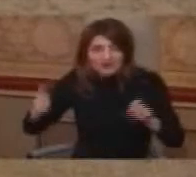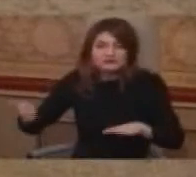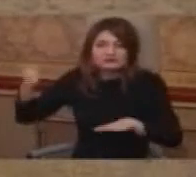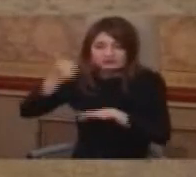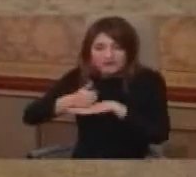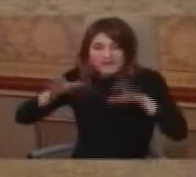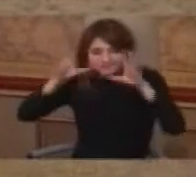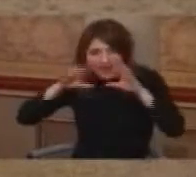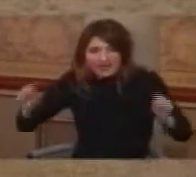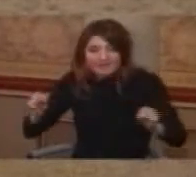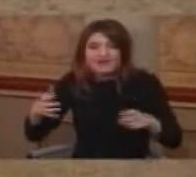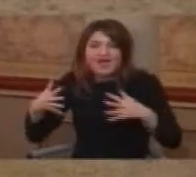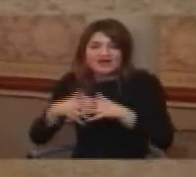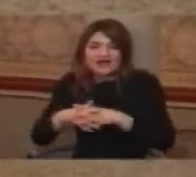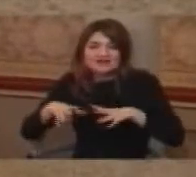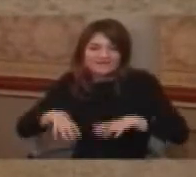gradske vlasti.